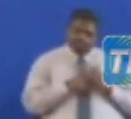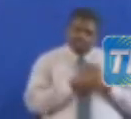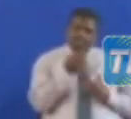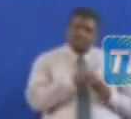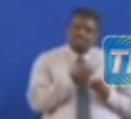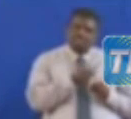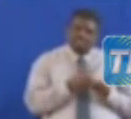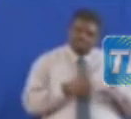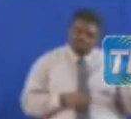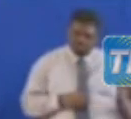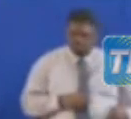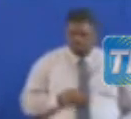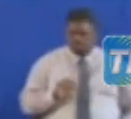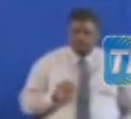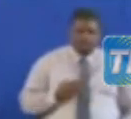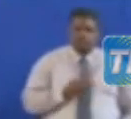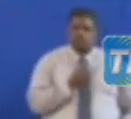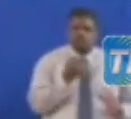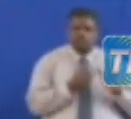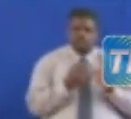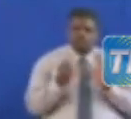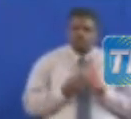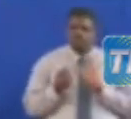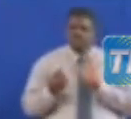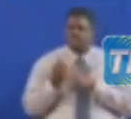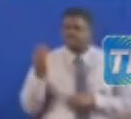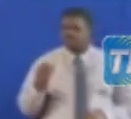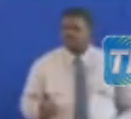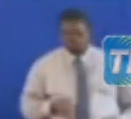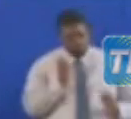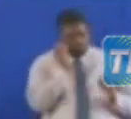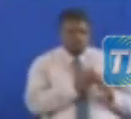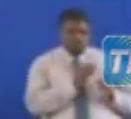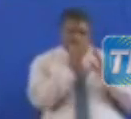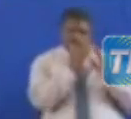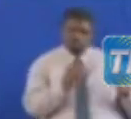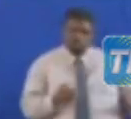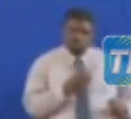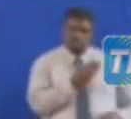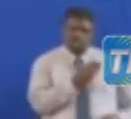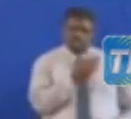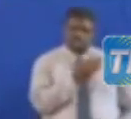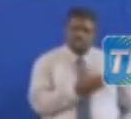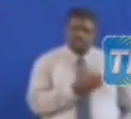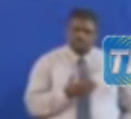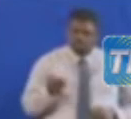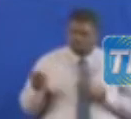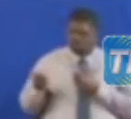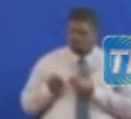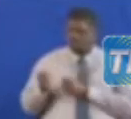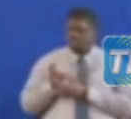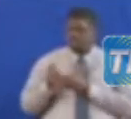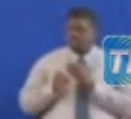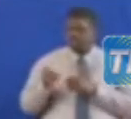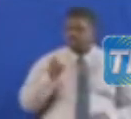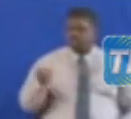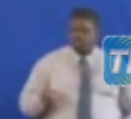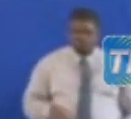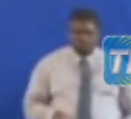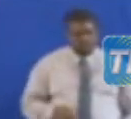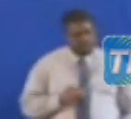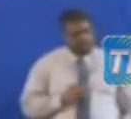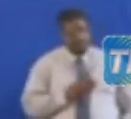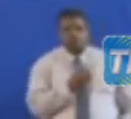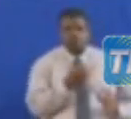hizo, shilingi bilioni 6.63 ni kwa ajili ya nyumba 35 za wakurugenzi wa halmashauri na